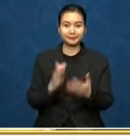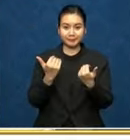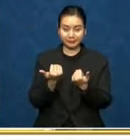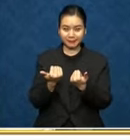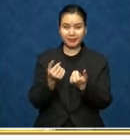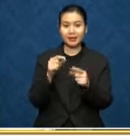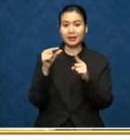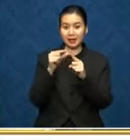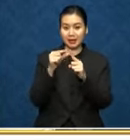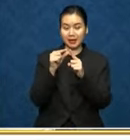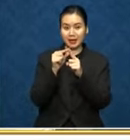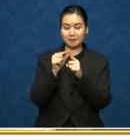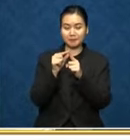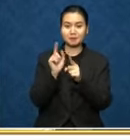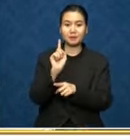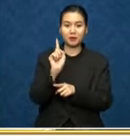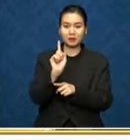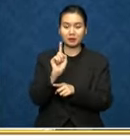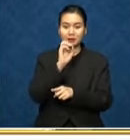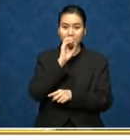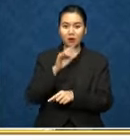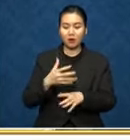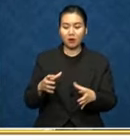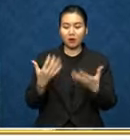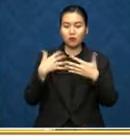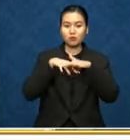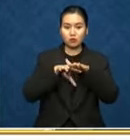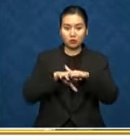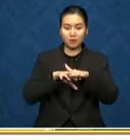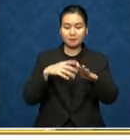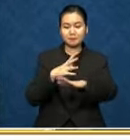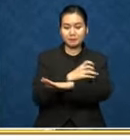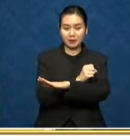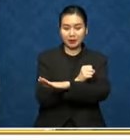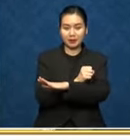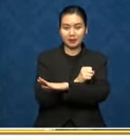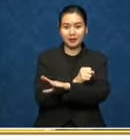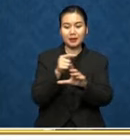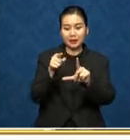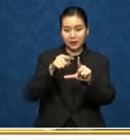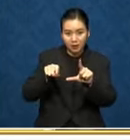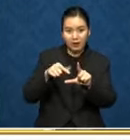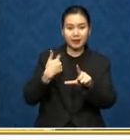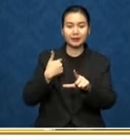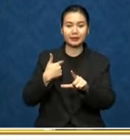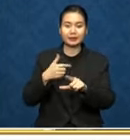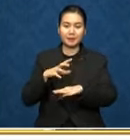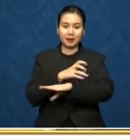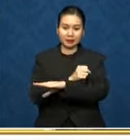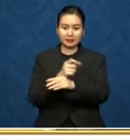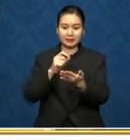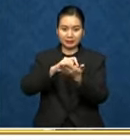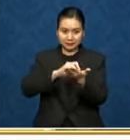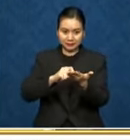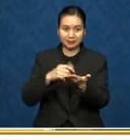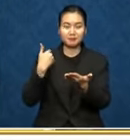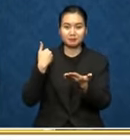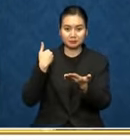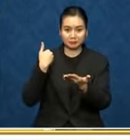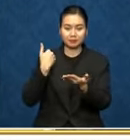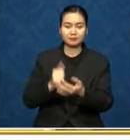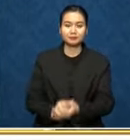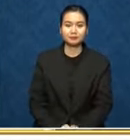แถลงการที่แยกตัวจากการร่วมจัดรัฐบาลกับพรรคก้าวไกลพรรคการเมืองพรรคนี้ยังเขียนด้วยนะครับ